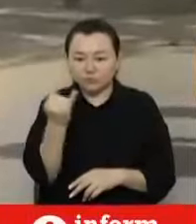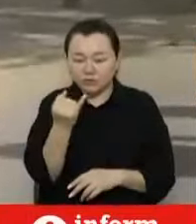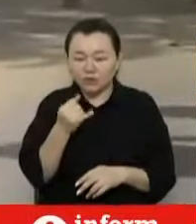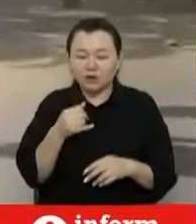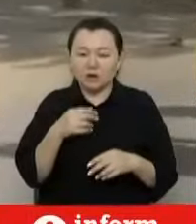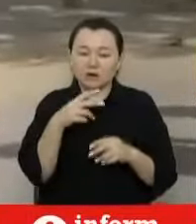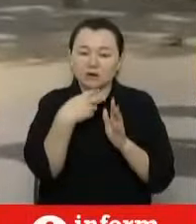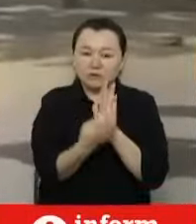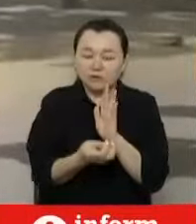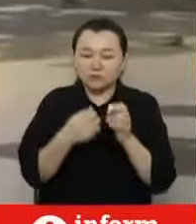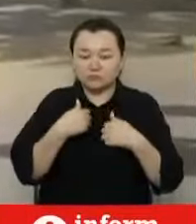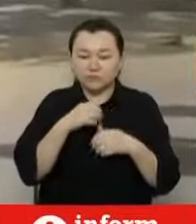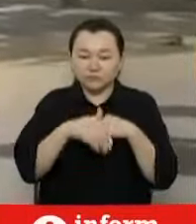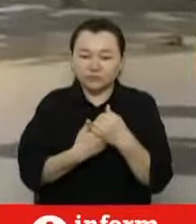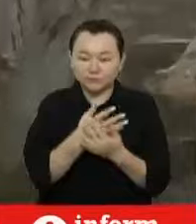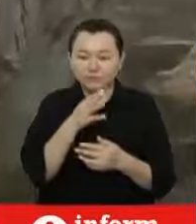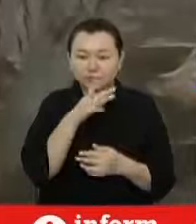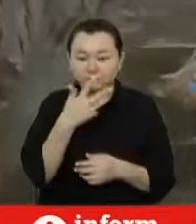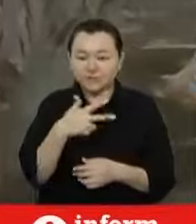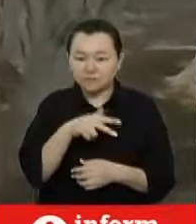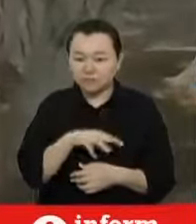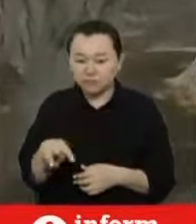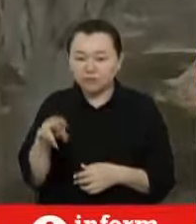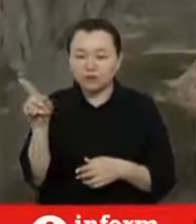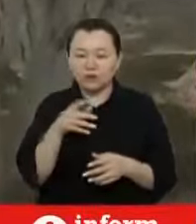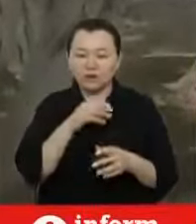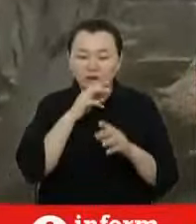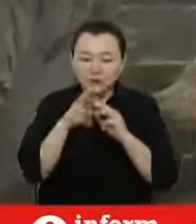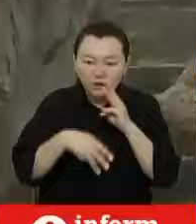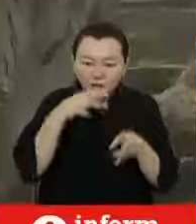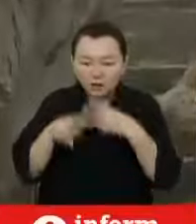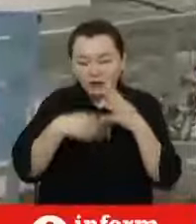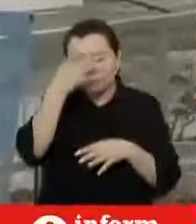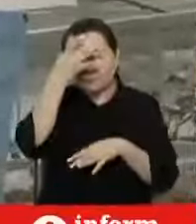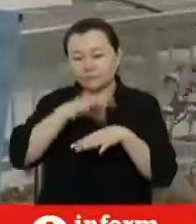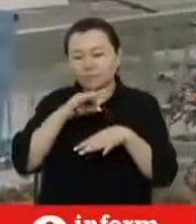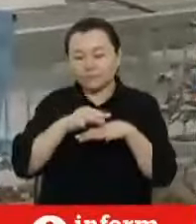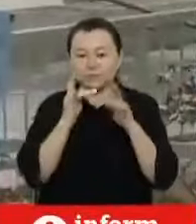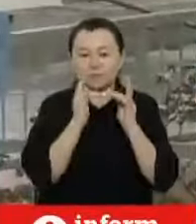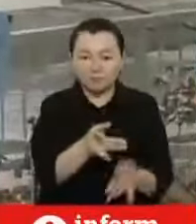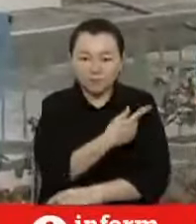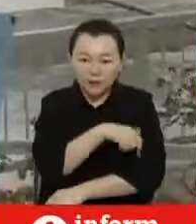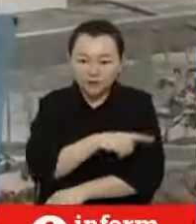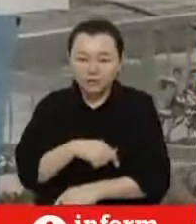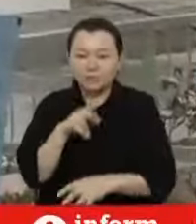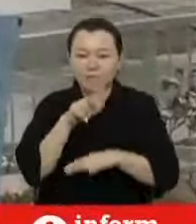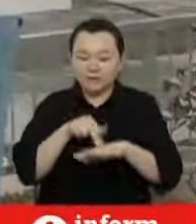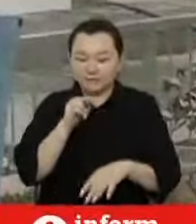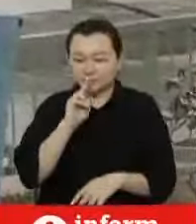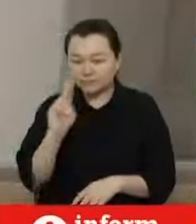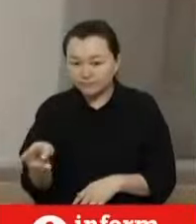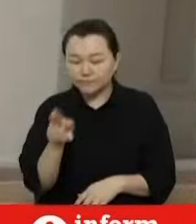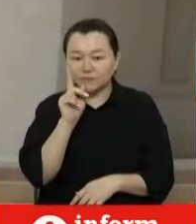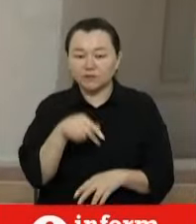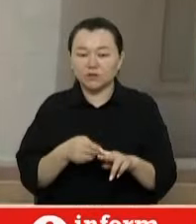жуынатын бөлмеде отырыпты. Таяқ жеген бала қайта-қайта оқысып, бас ауырған соң оны ауруханаға жатқызған екен. Полицияға да хабар берген.